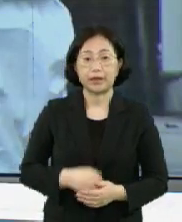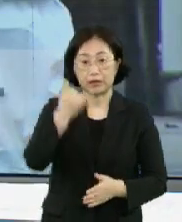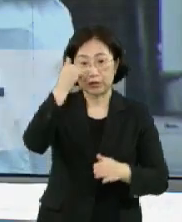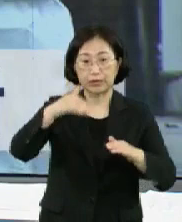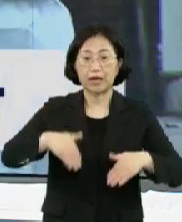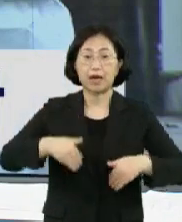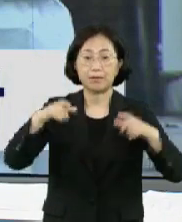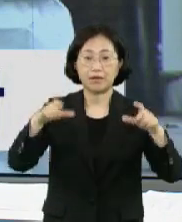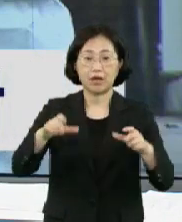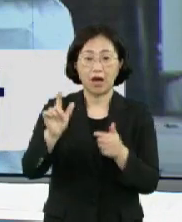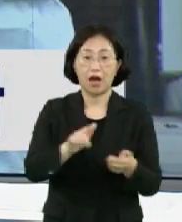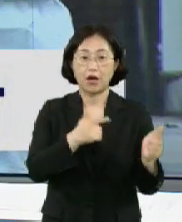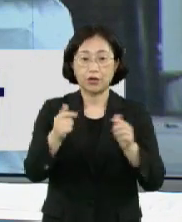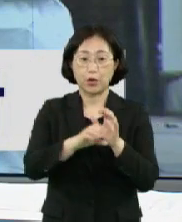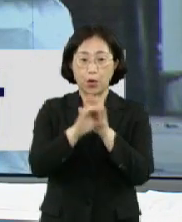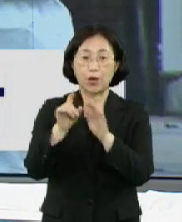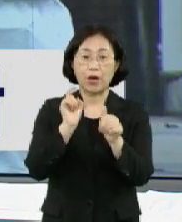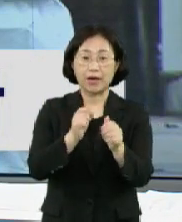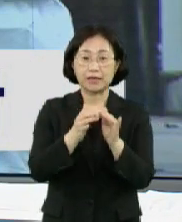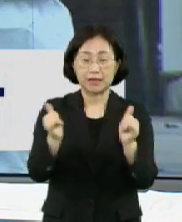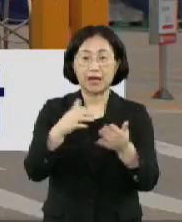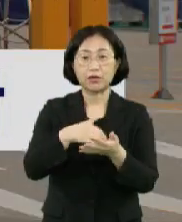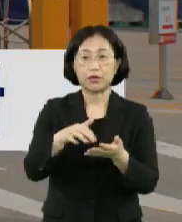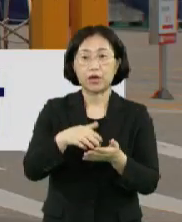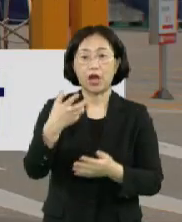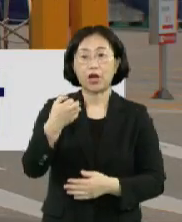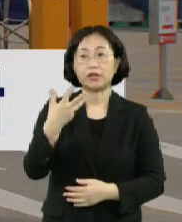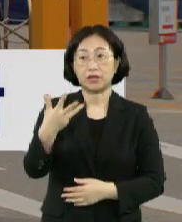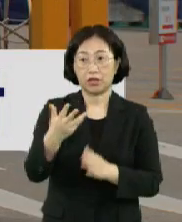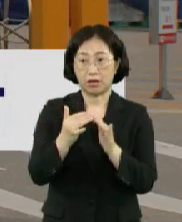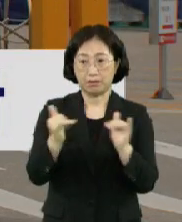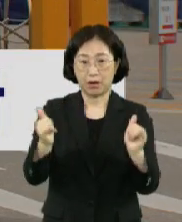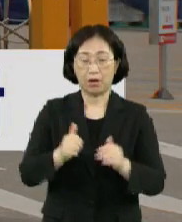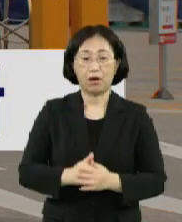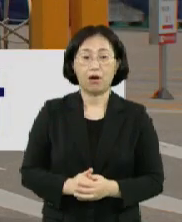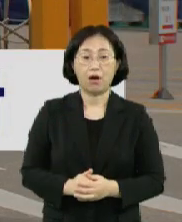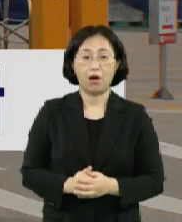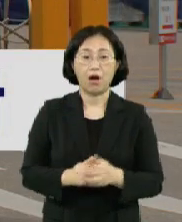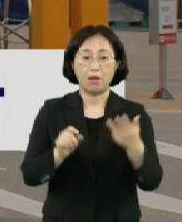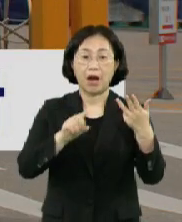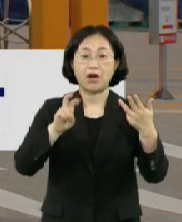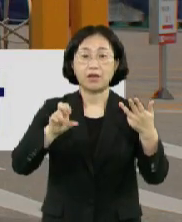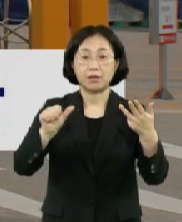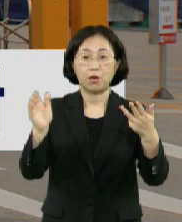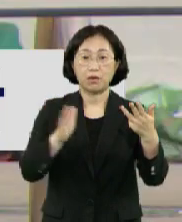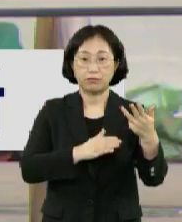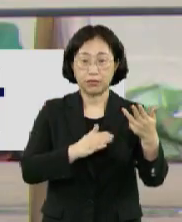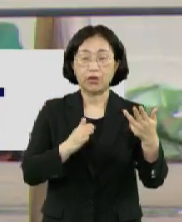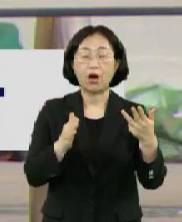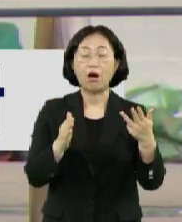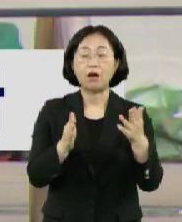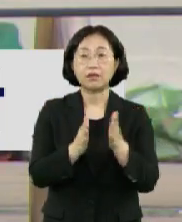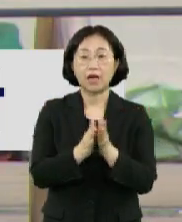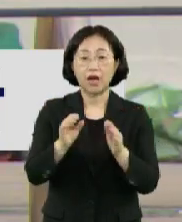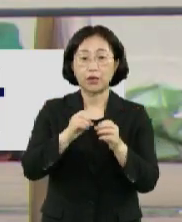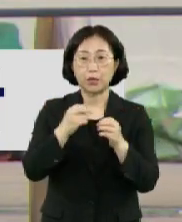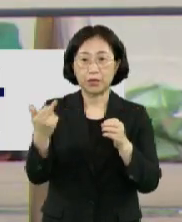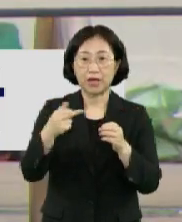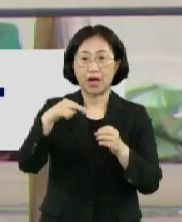충남 지역에 하루 코로나19 확진자가 88명 발생한 가운데 지난달 25일부터 시작된